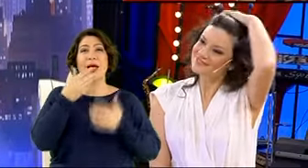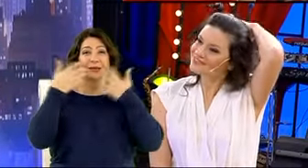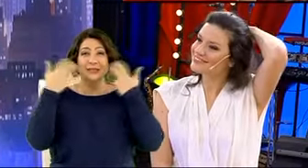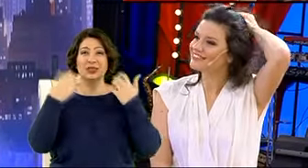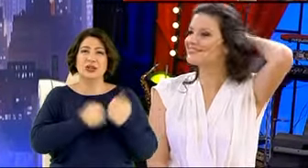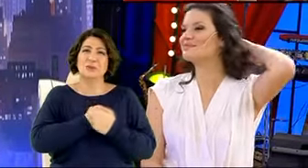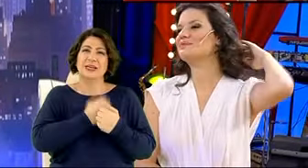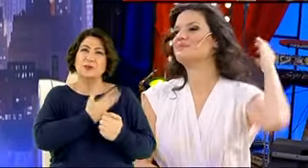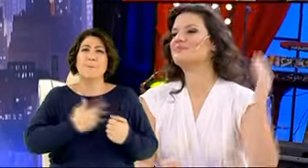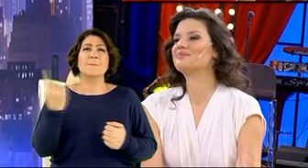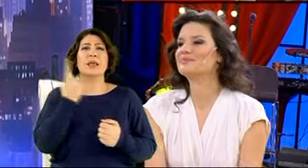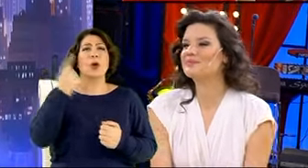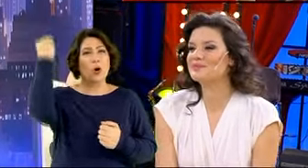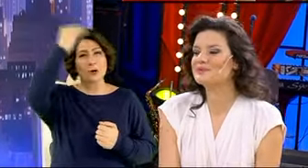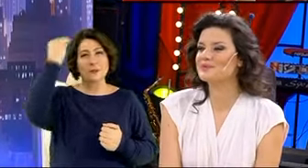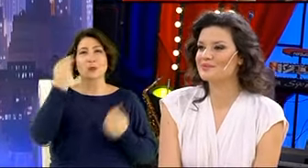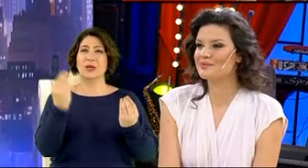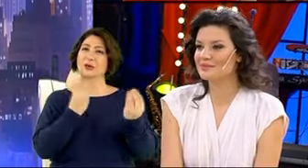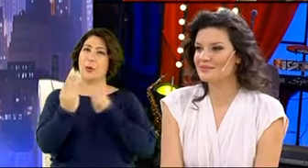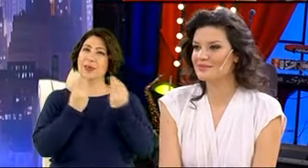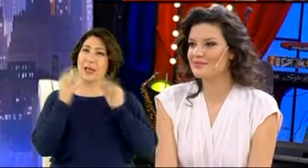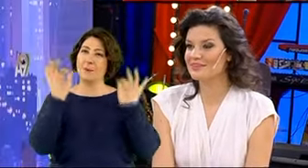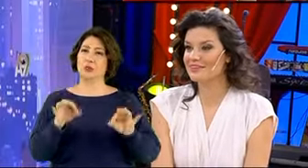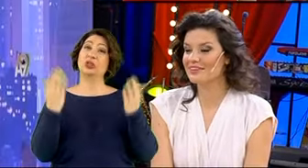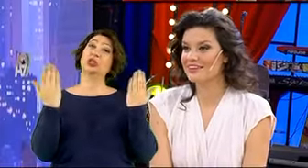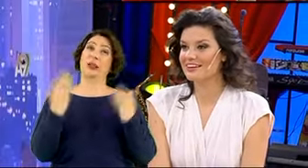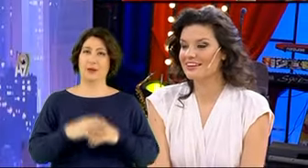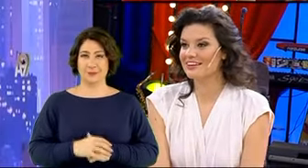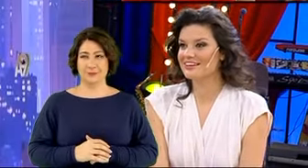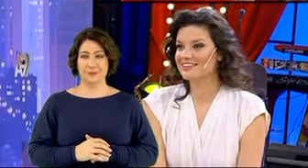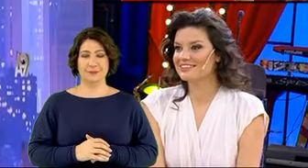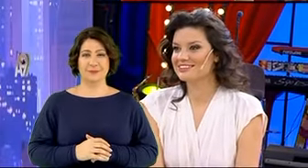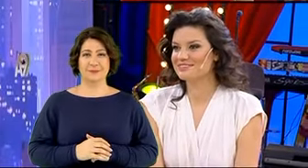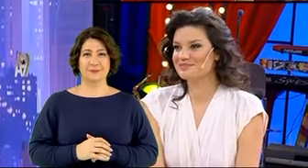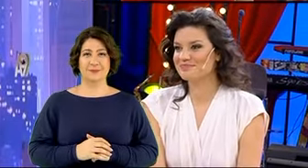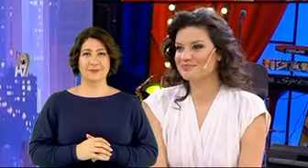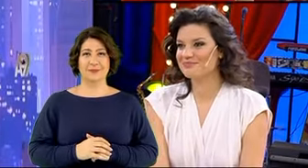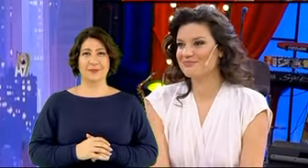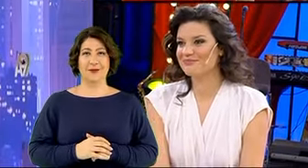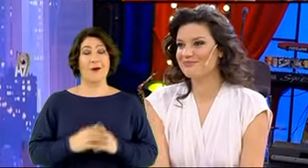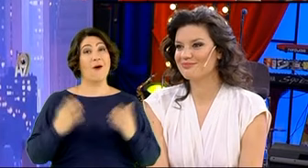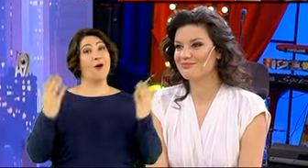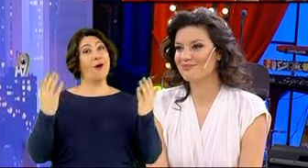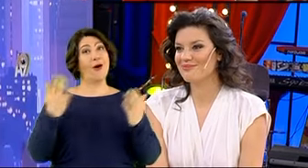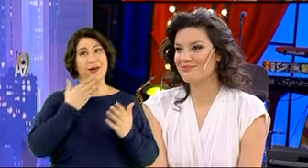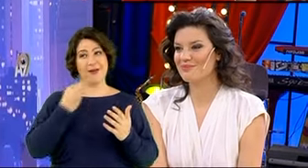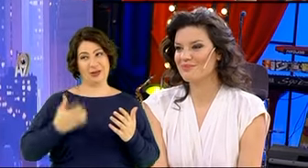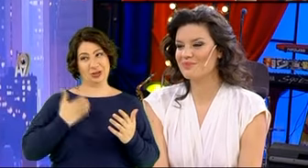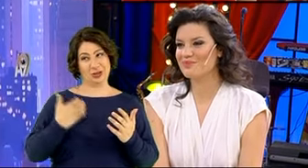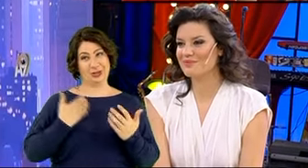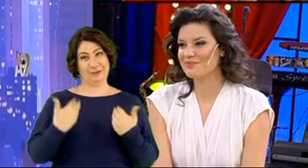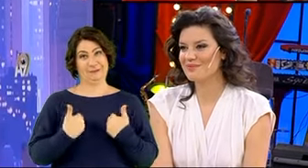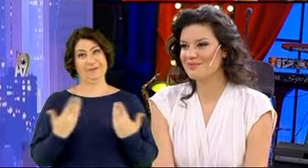canımızdan çok sevdiğimiz bir tanecik hocamızın güzel sohbetini başlıyoruz inşallah. Aa, hakikaten yakışıklıyorsun ya.